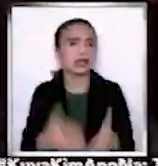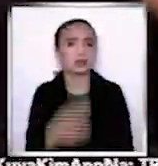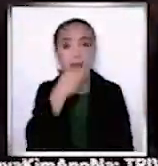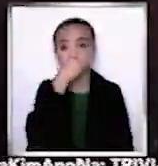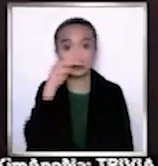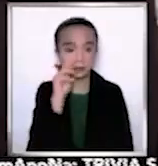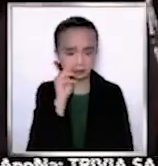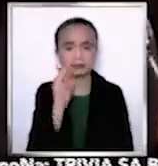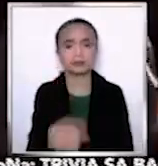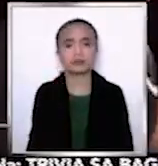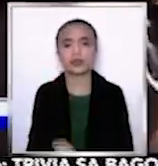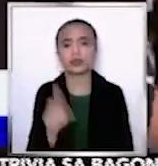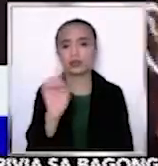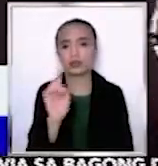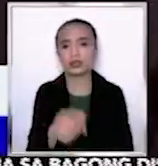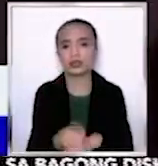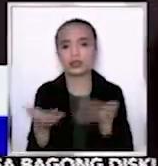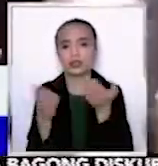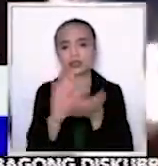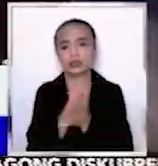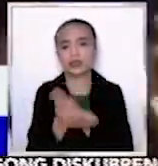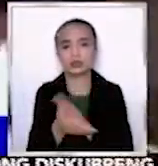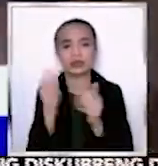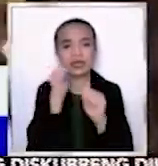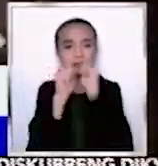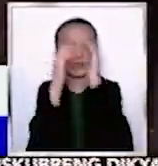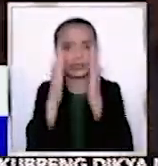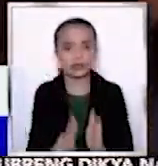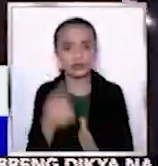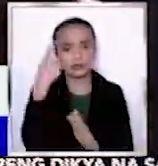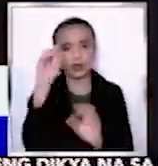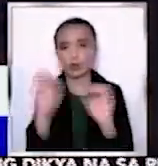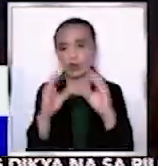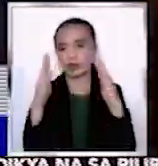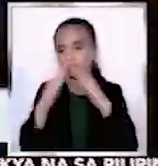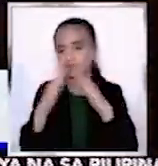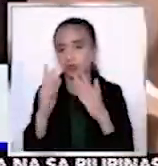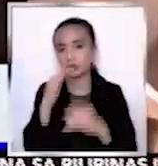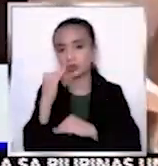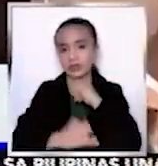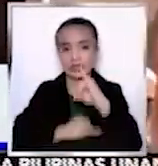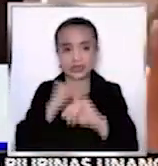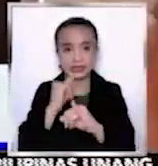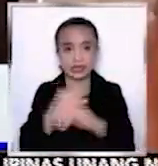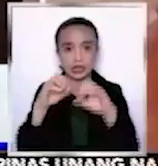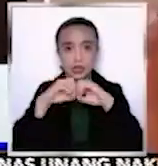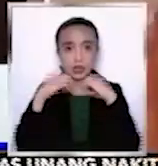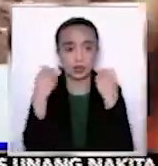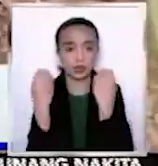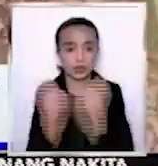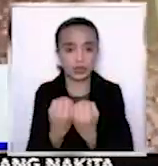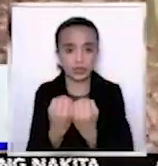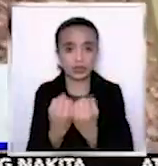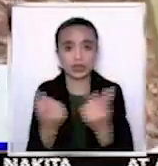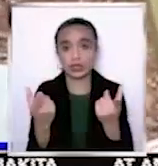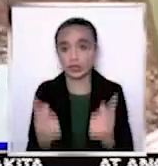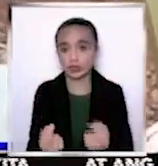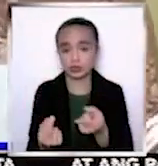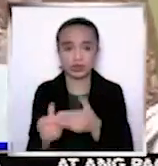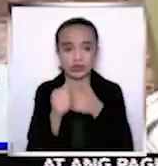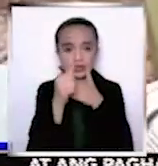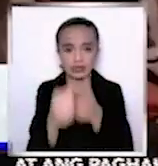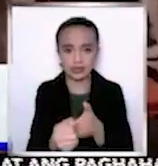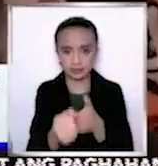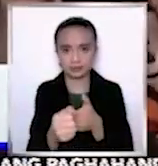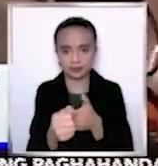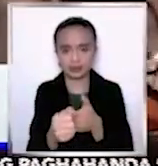hinirang na Ambassador for the Homeless and Vulnerable ng isang international philanthropic organization habang pinangungunahan ang groundbreaking ng isang